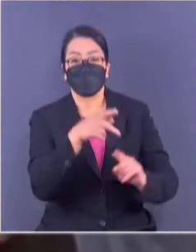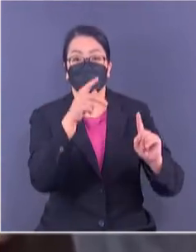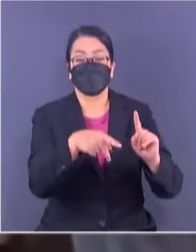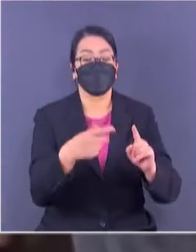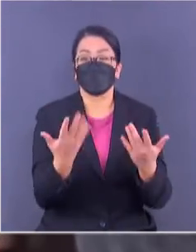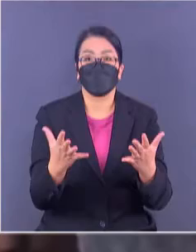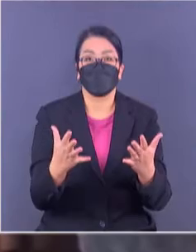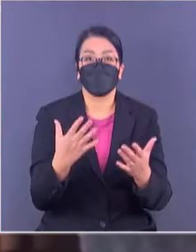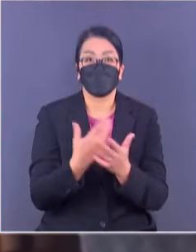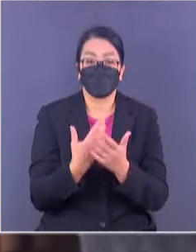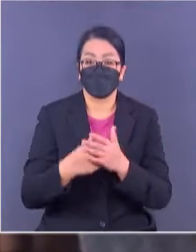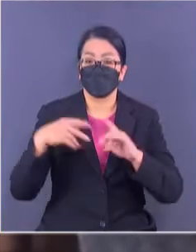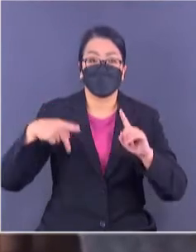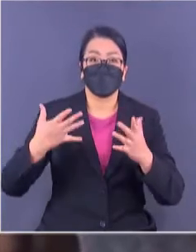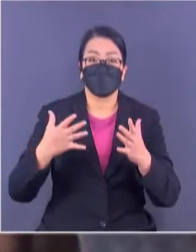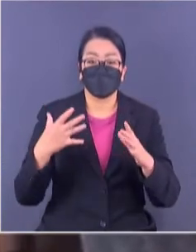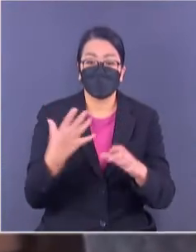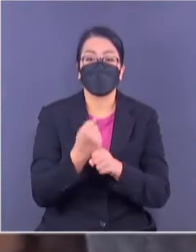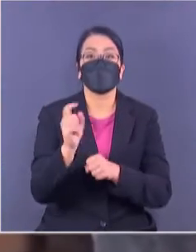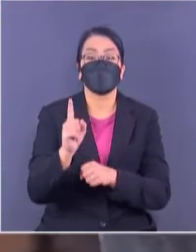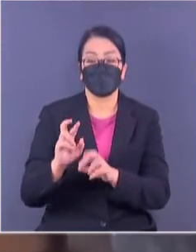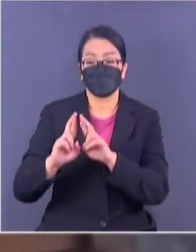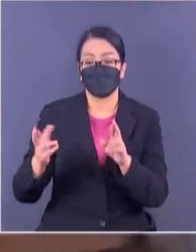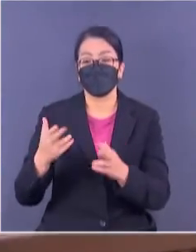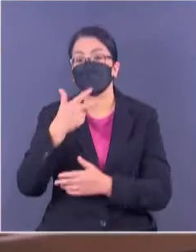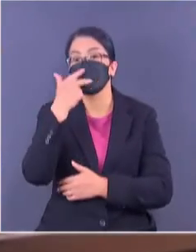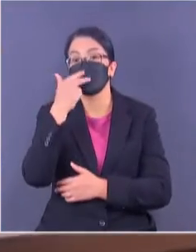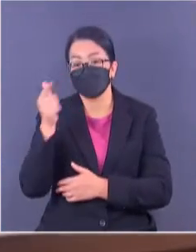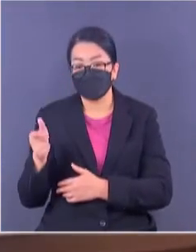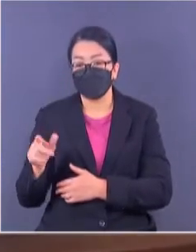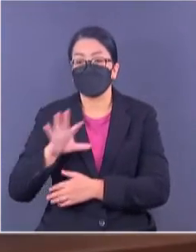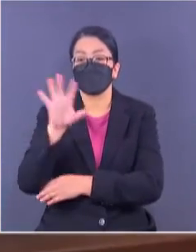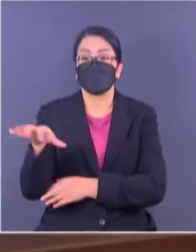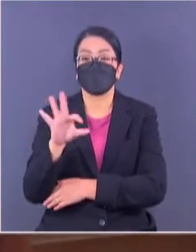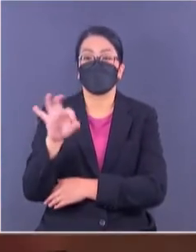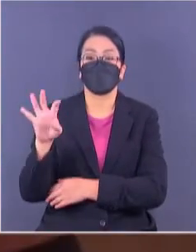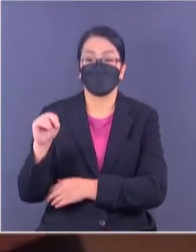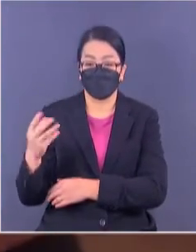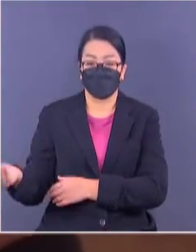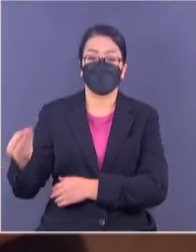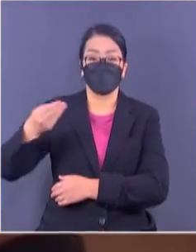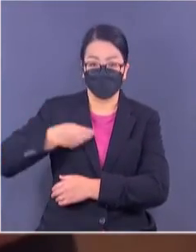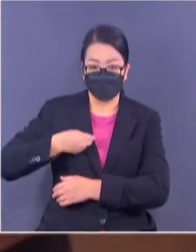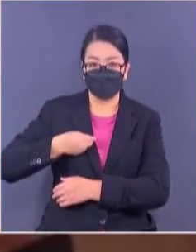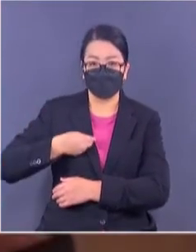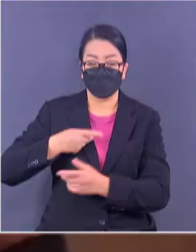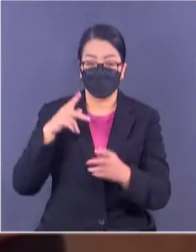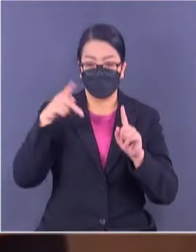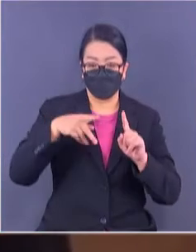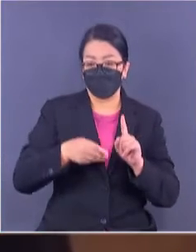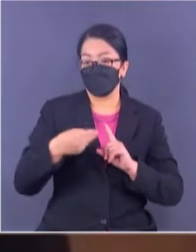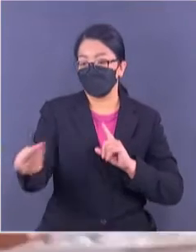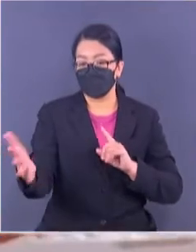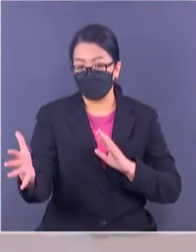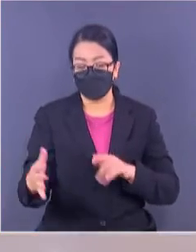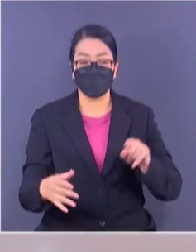ทเนี่ยไม่มีนะครับสรุปว่าร้านเค้กก็ถูกหลอกเงินทอนไป940บาทนะฮะส่วนร้าน